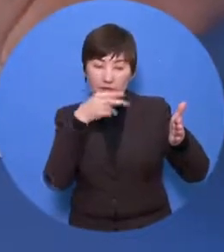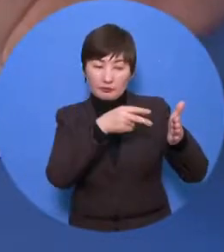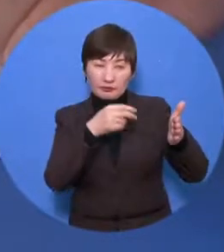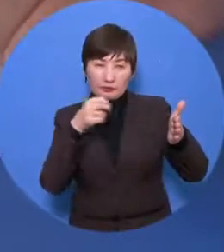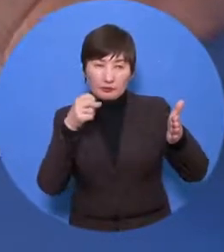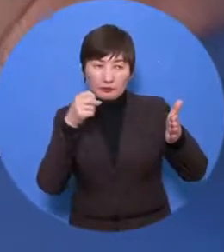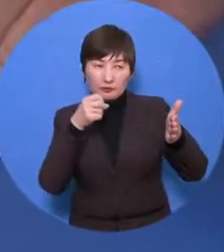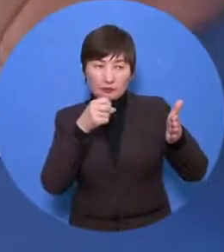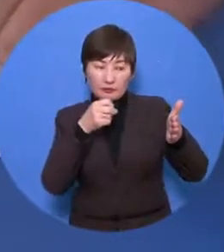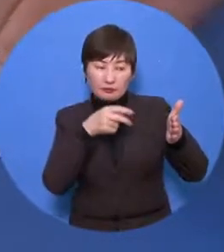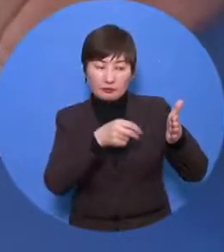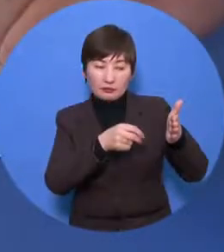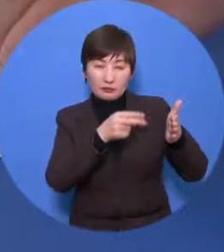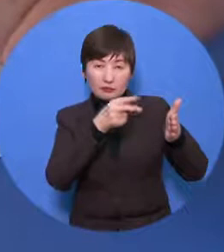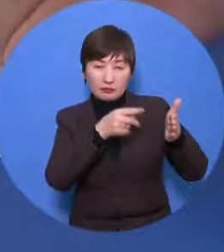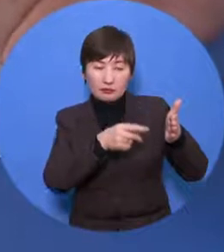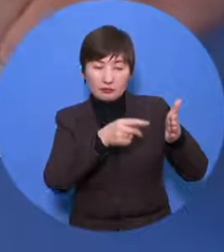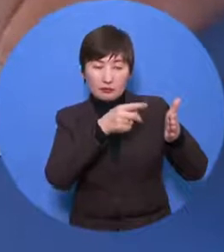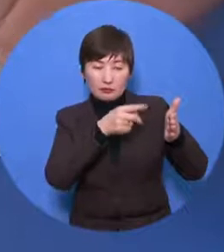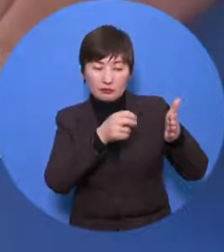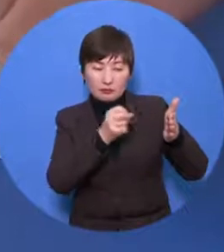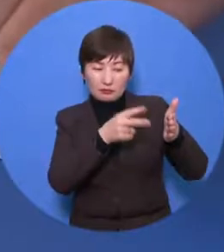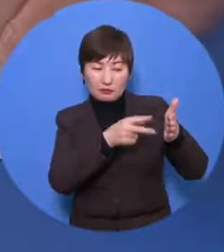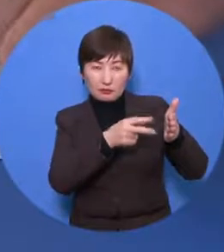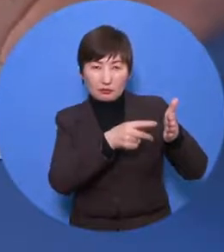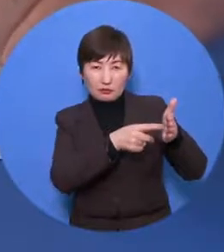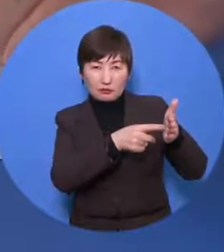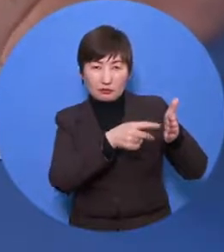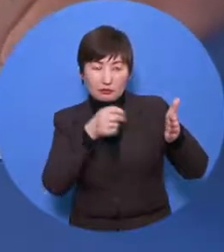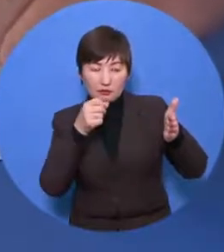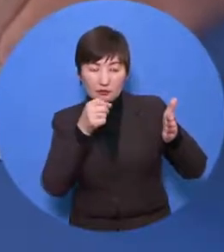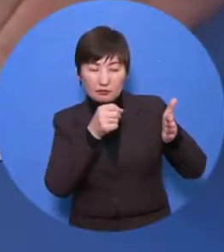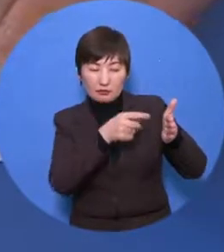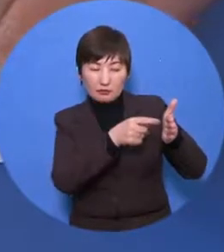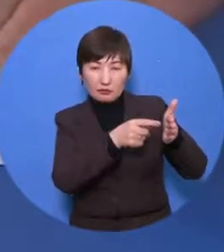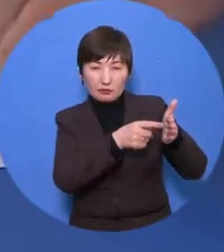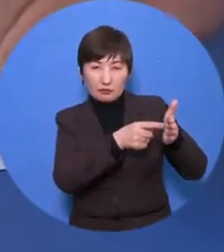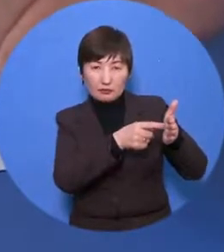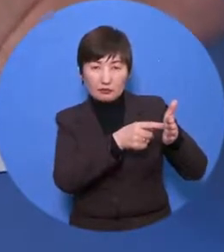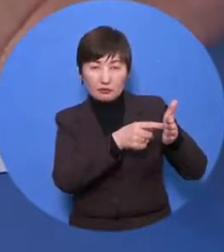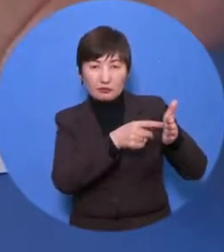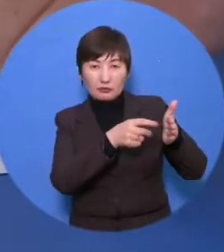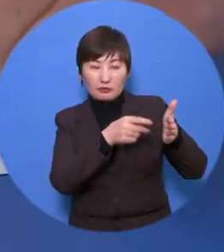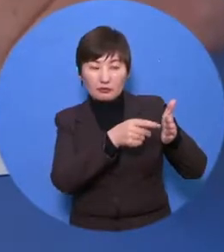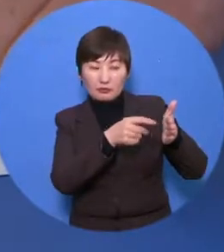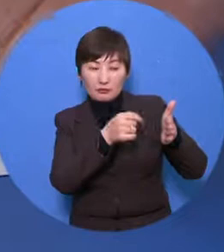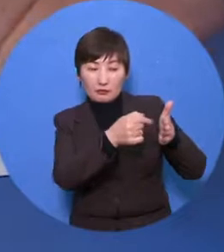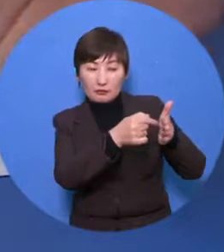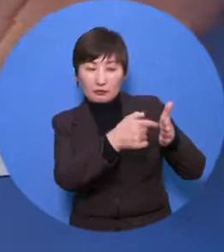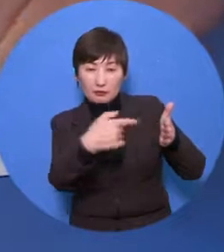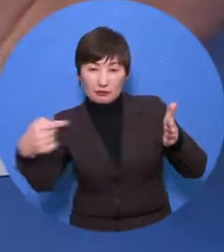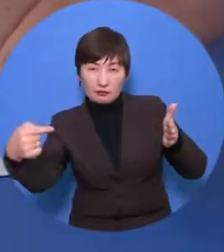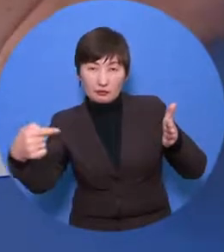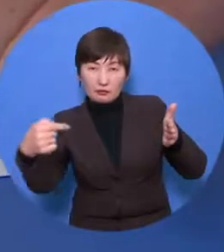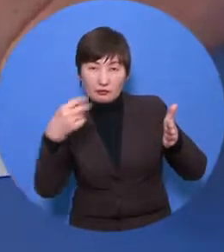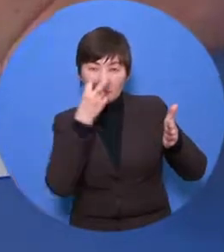дээш нь доош нь хөдөлгөж тэр цэгийг чиглүүлэн тусгаж байгаа цэцэрэг болон толиноос ойж байгаа